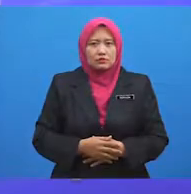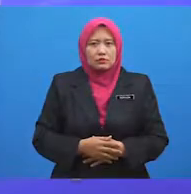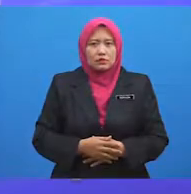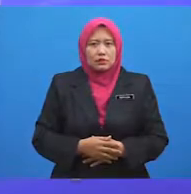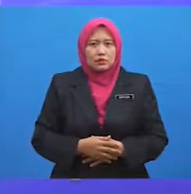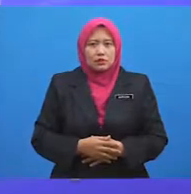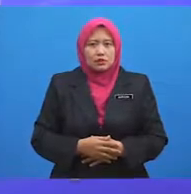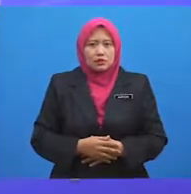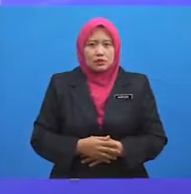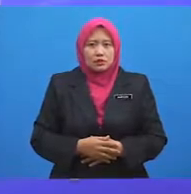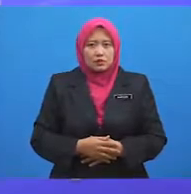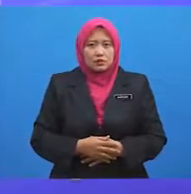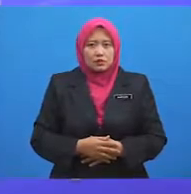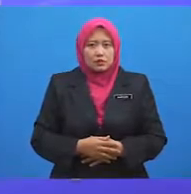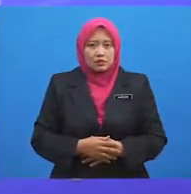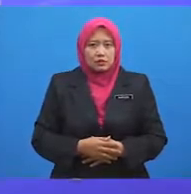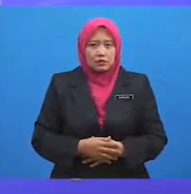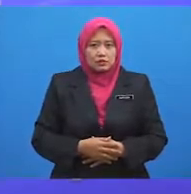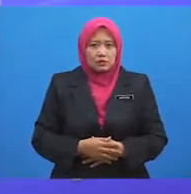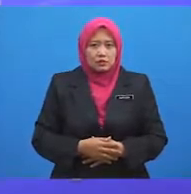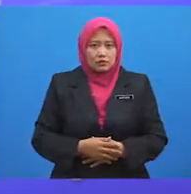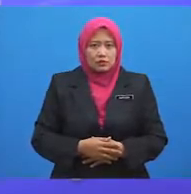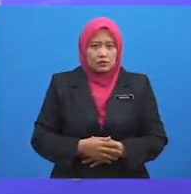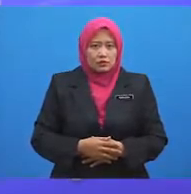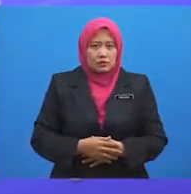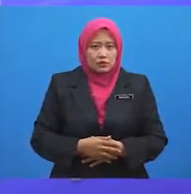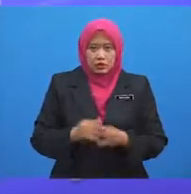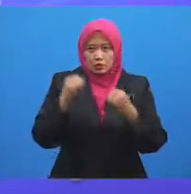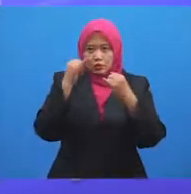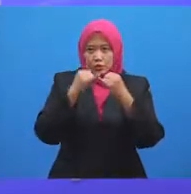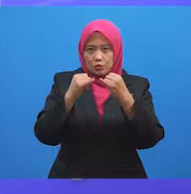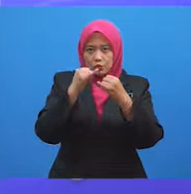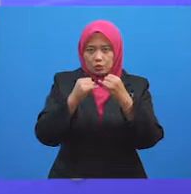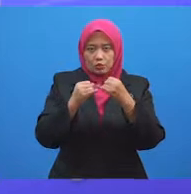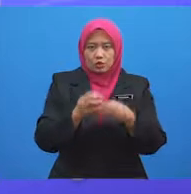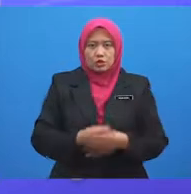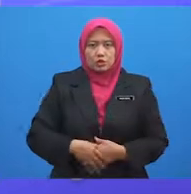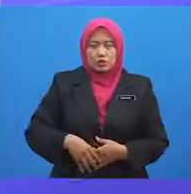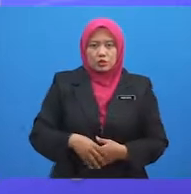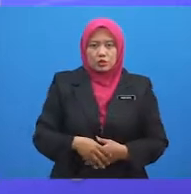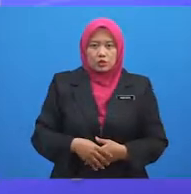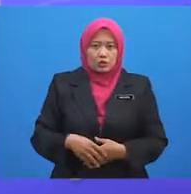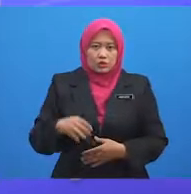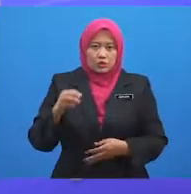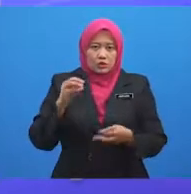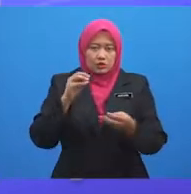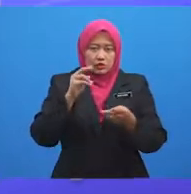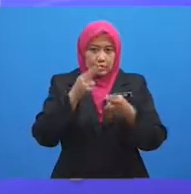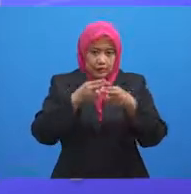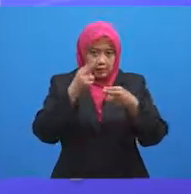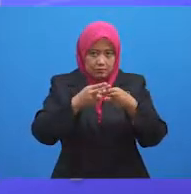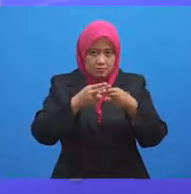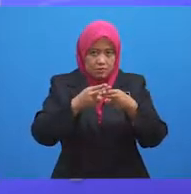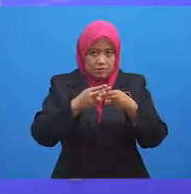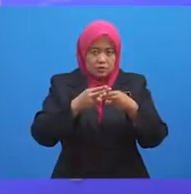tersebut? Nombor di ujung nama atom menunjukkan